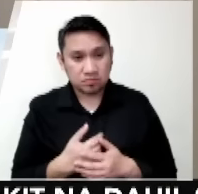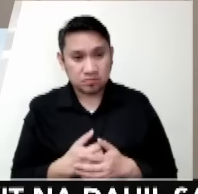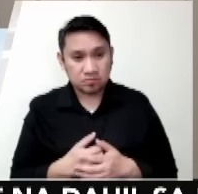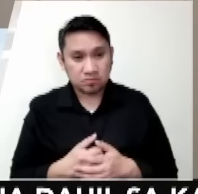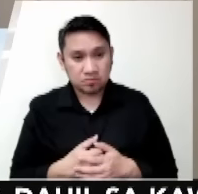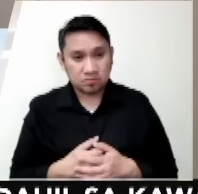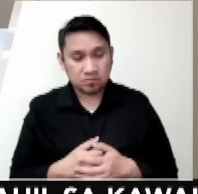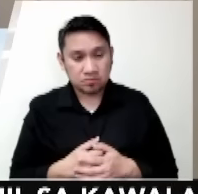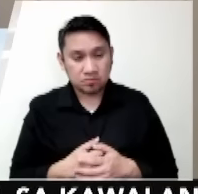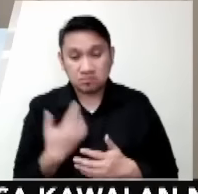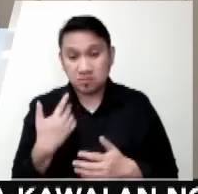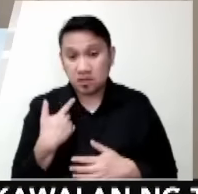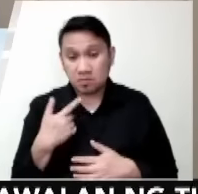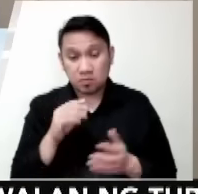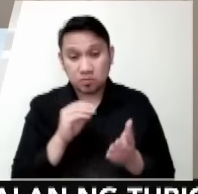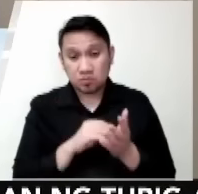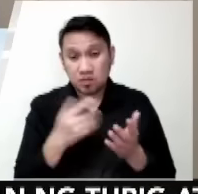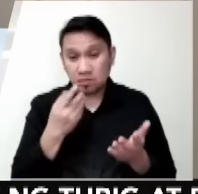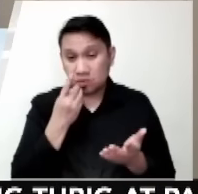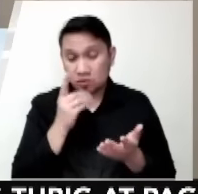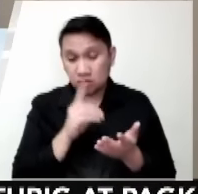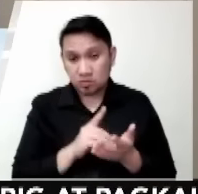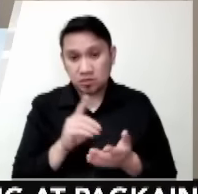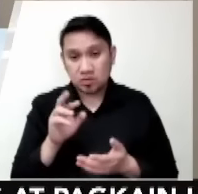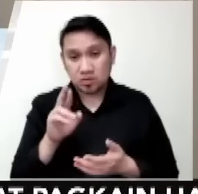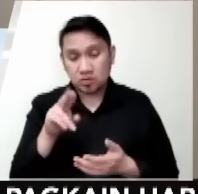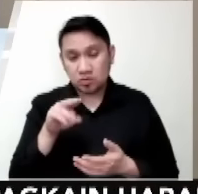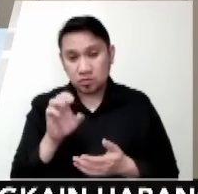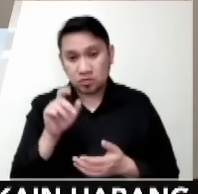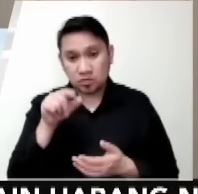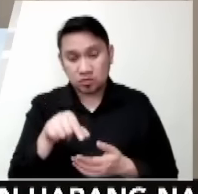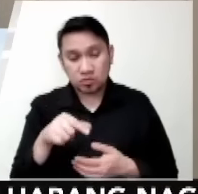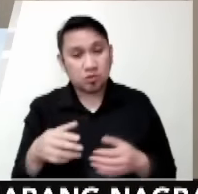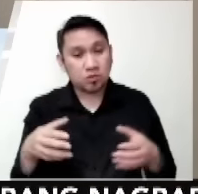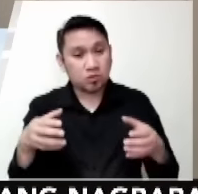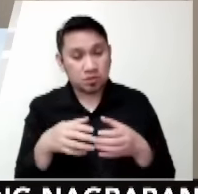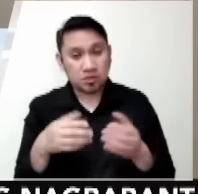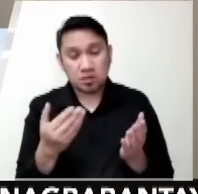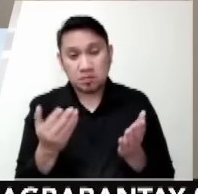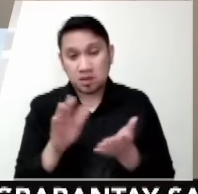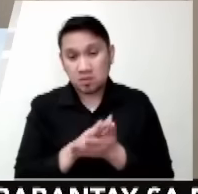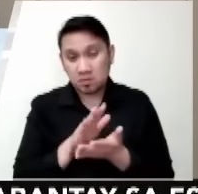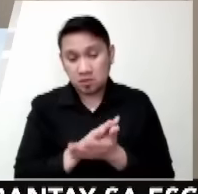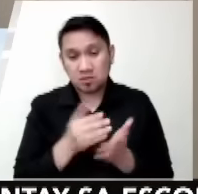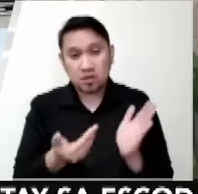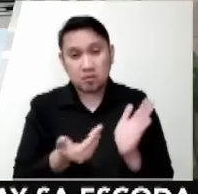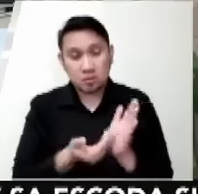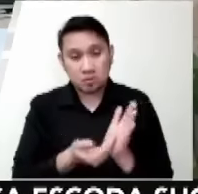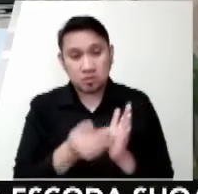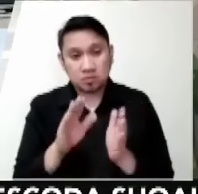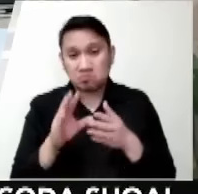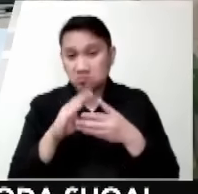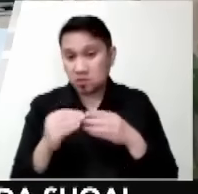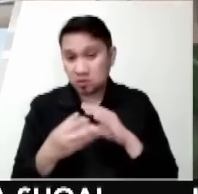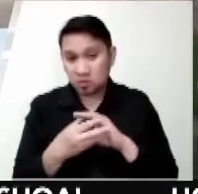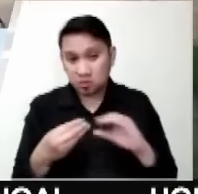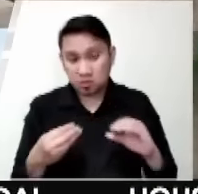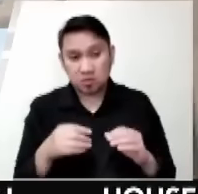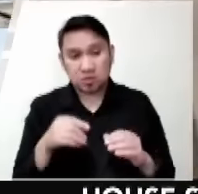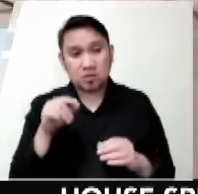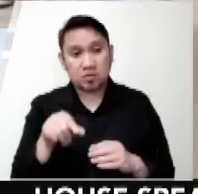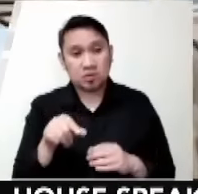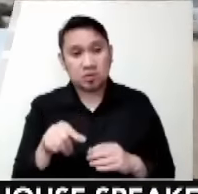May utang pang mga dokumento si Roque sa Quad Committee. Mga papeles na magpapatunay sa kwento niyang mana ang mga binentang